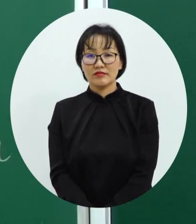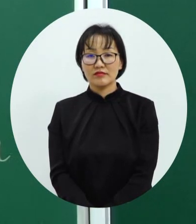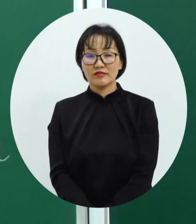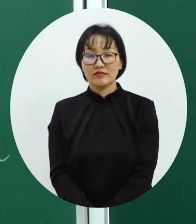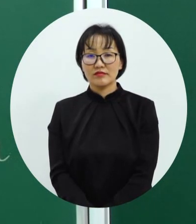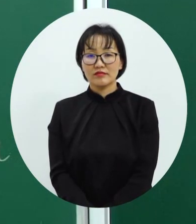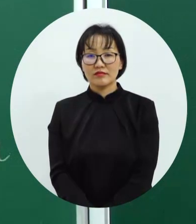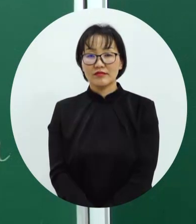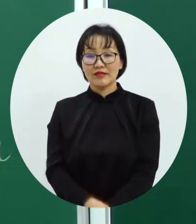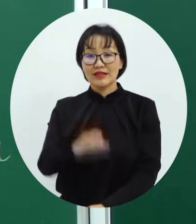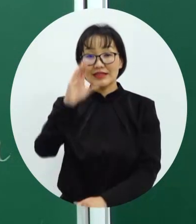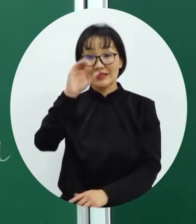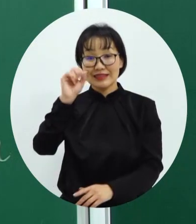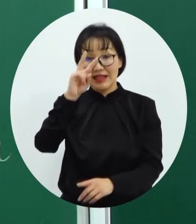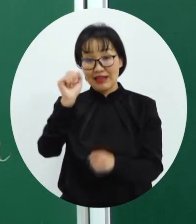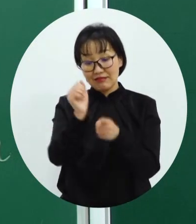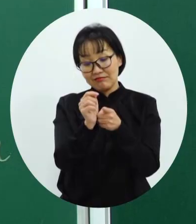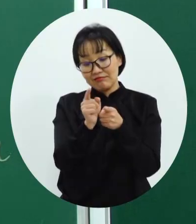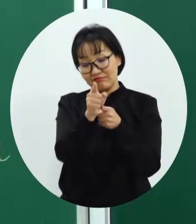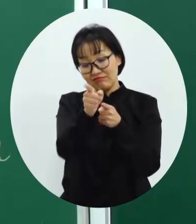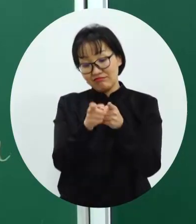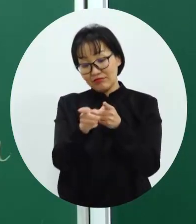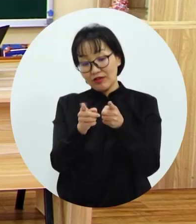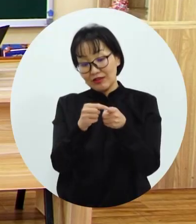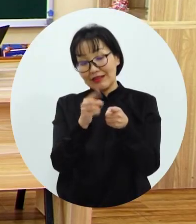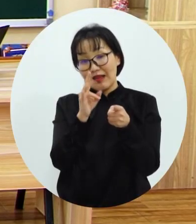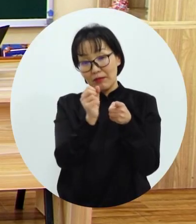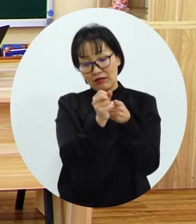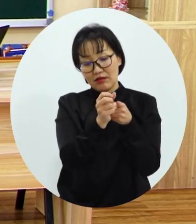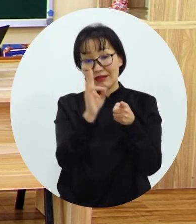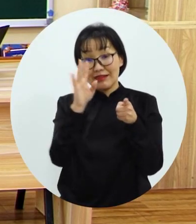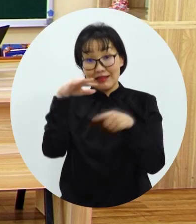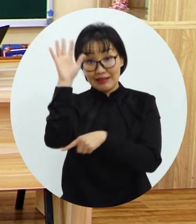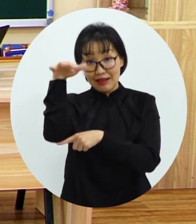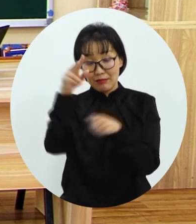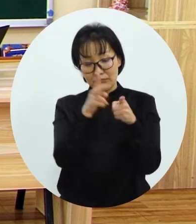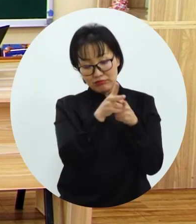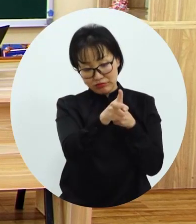За, өвлөөсөө салаа үсгэж болно, эсвэл намраасаа салаа үсгэж болно.